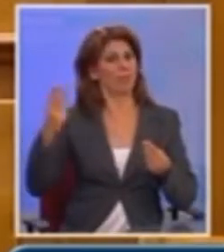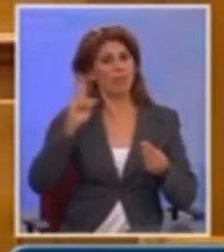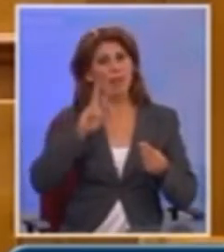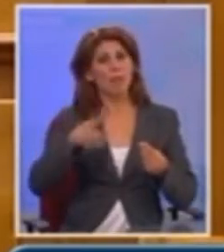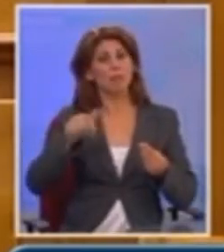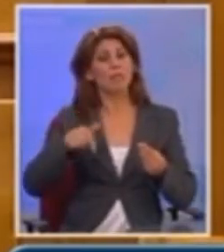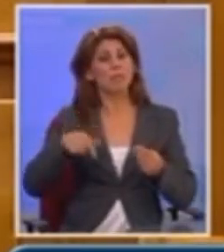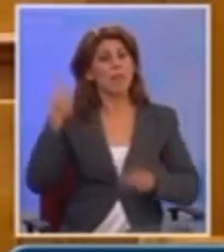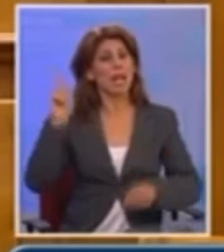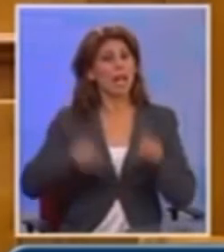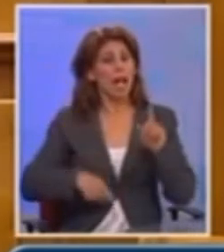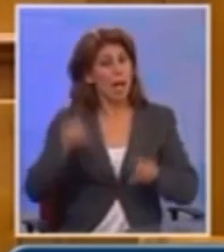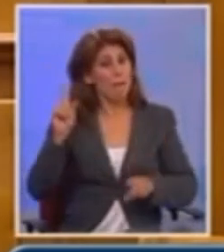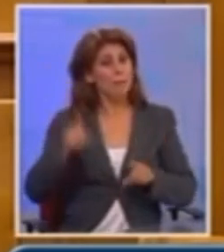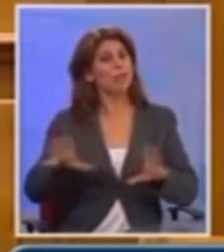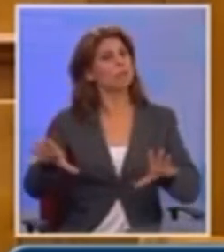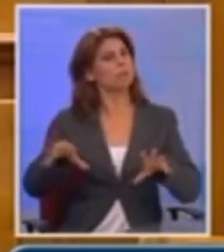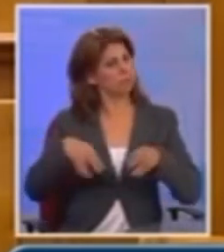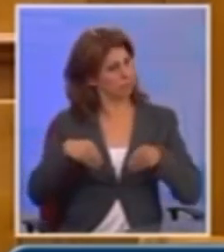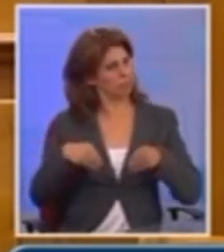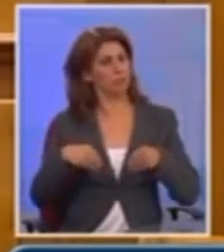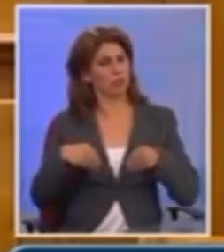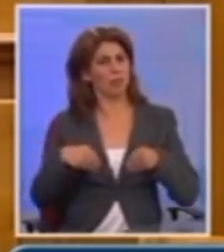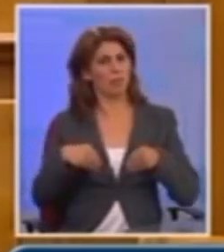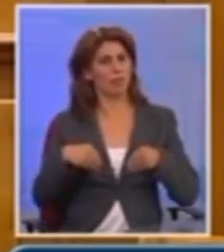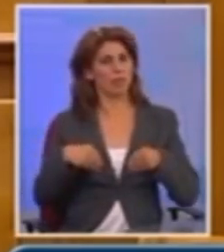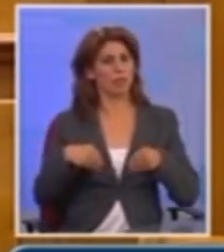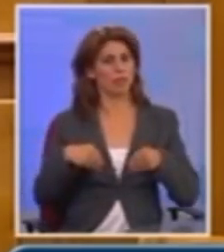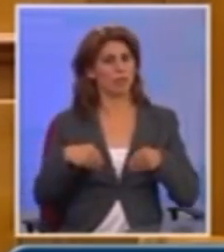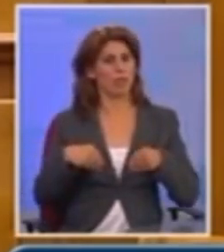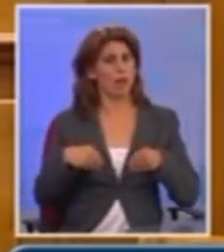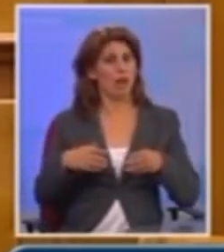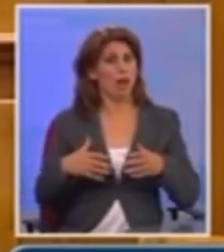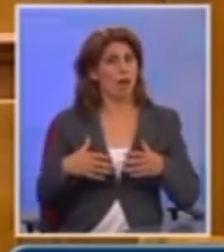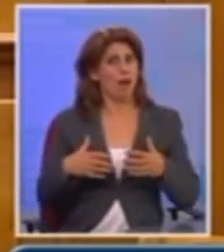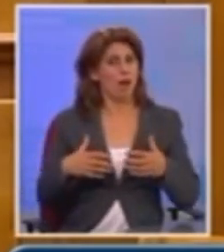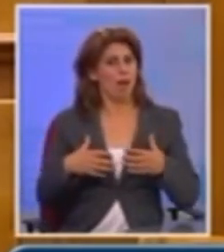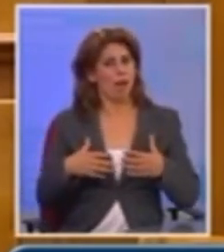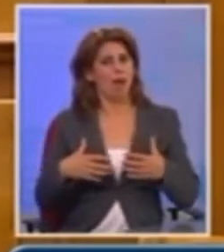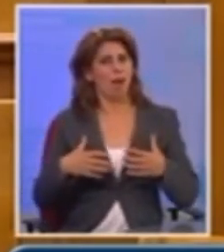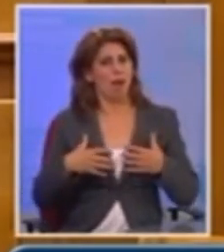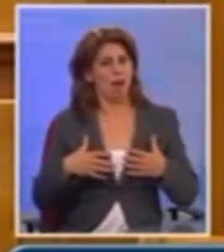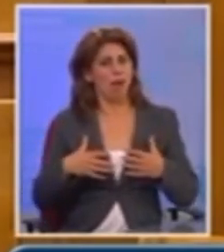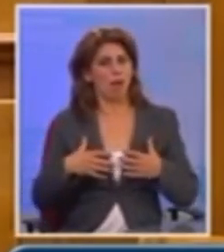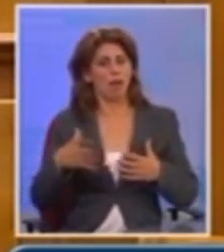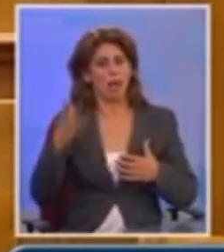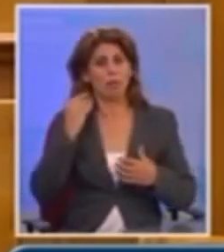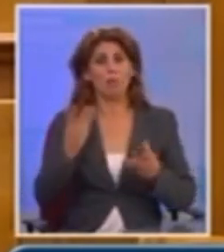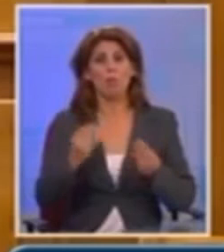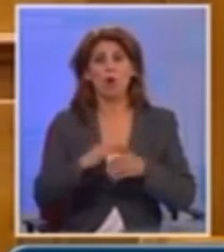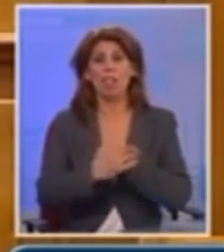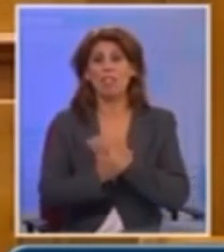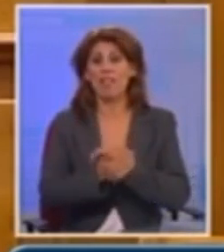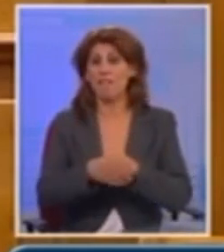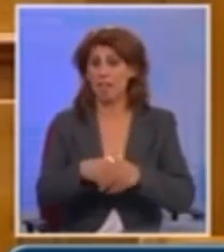σήμερα να τα αποδέχονται ασμένως. Άκουσα με ενδιαφέρον